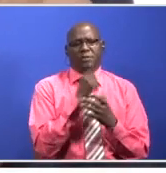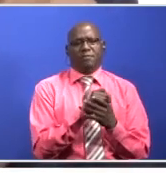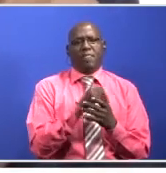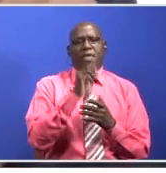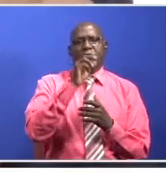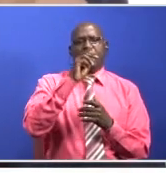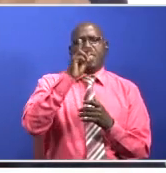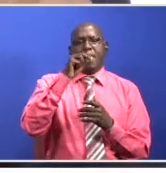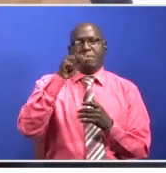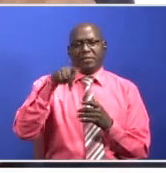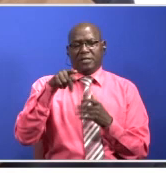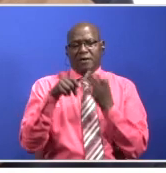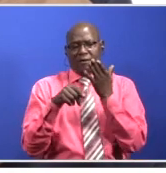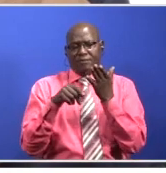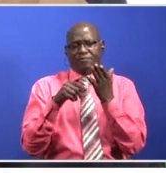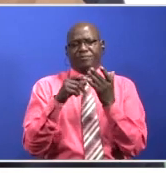MPSA nikaambiwa